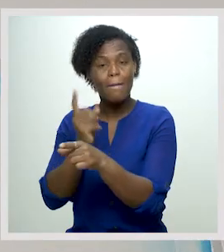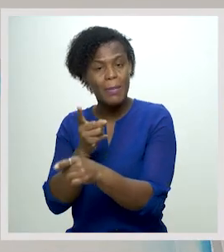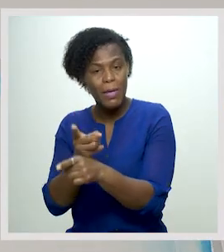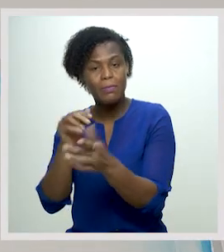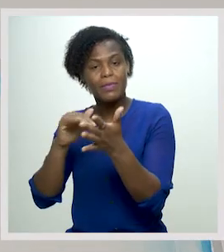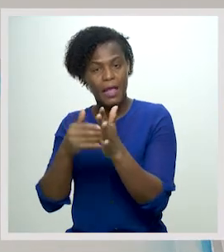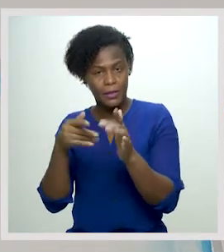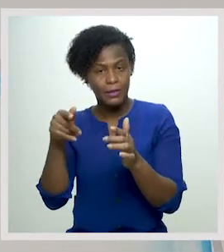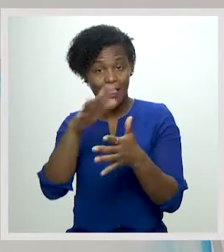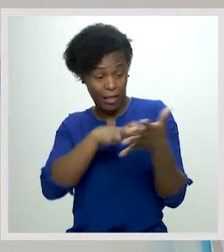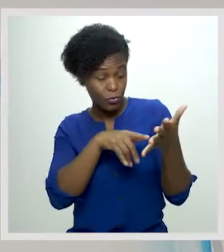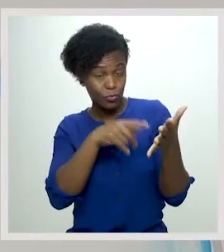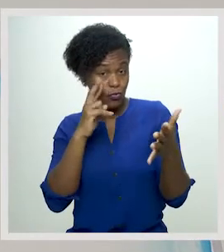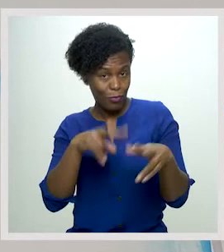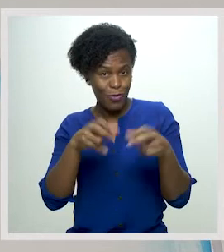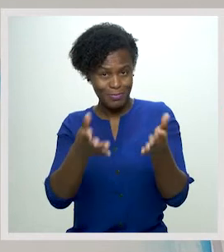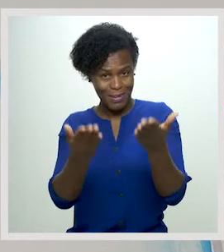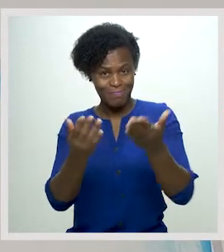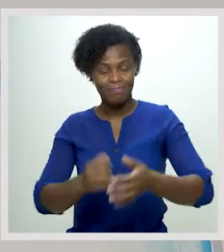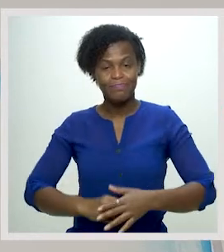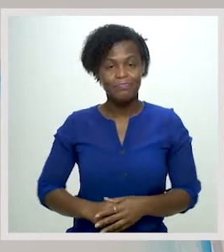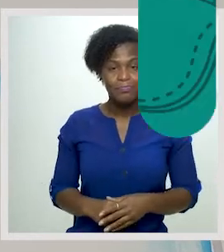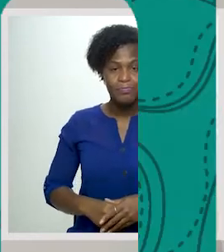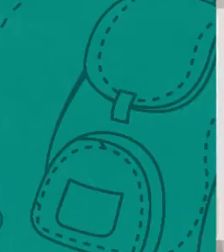synonymes? Oui? Je compte sur toi. Vas-y.